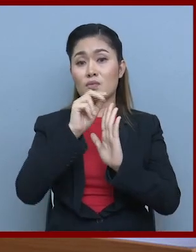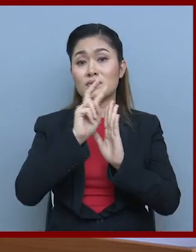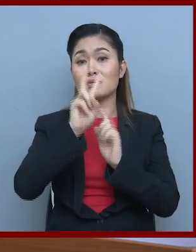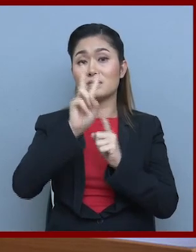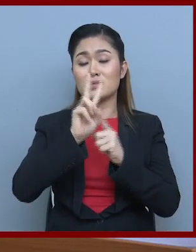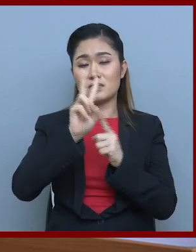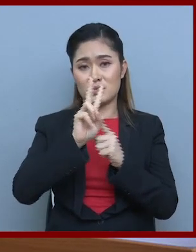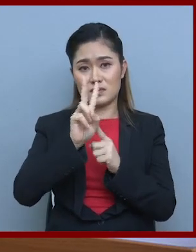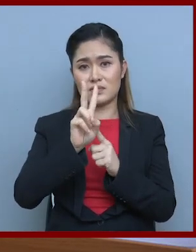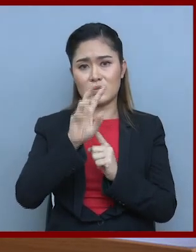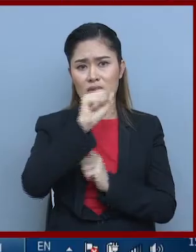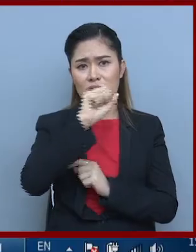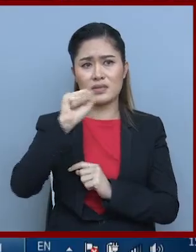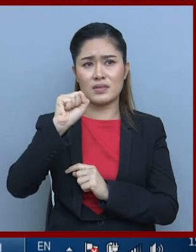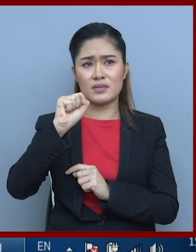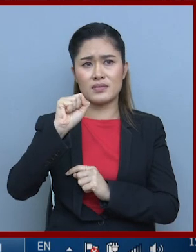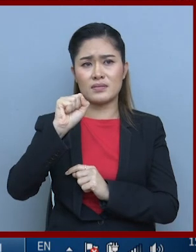2